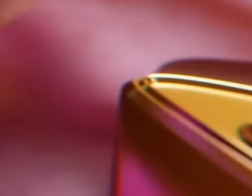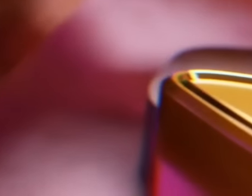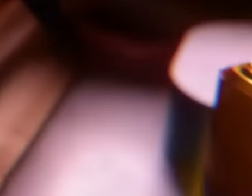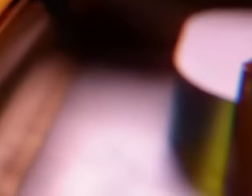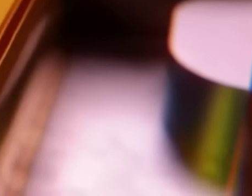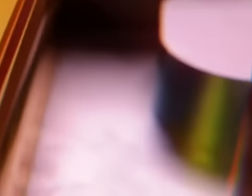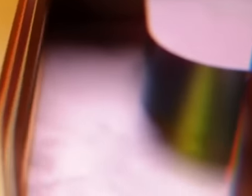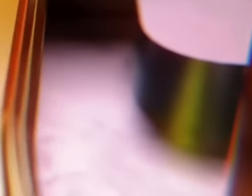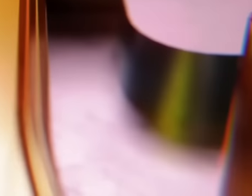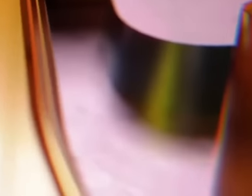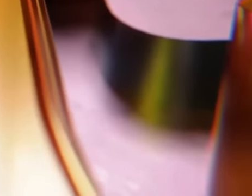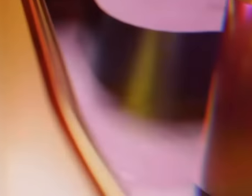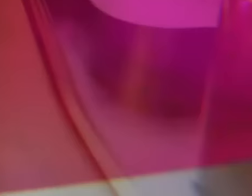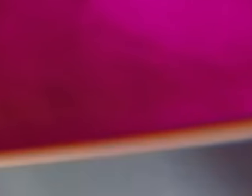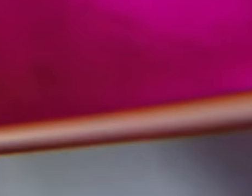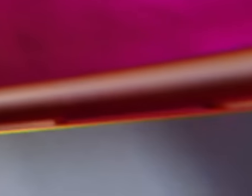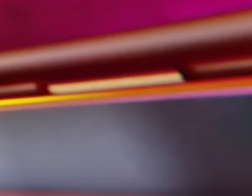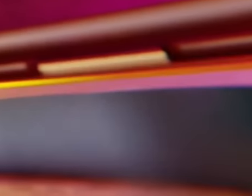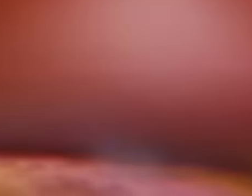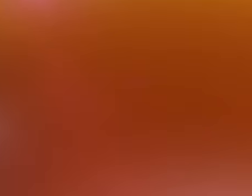رب